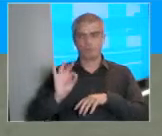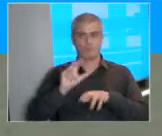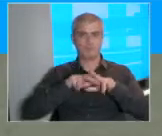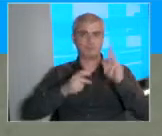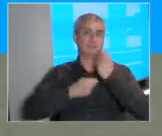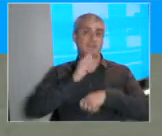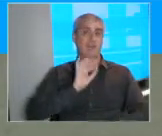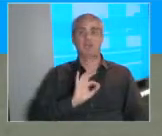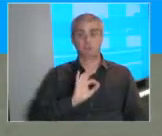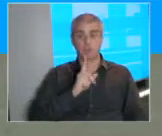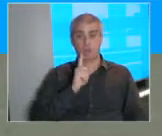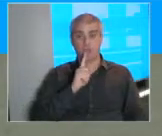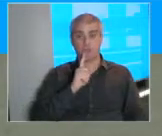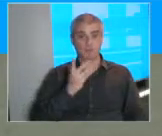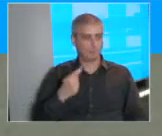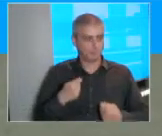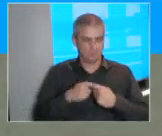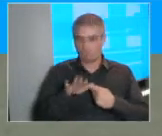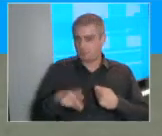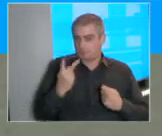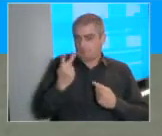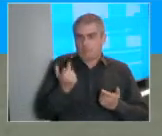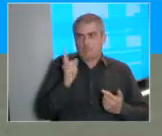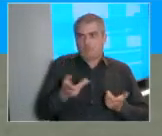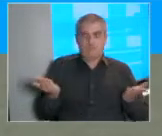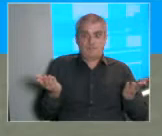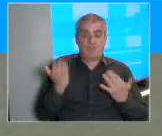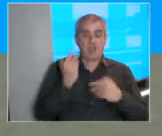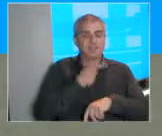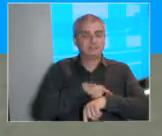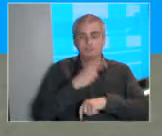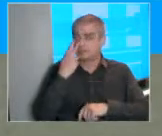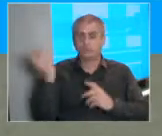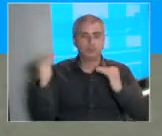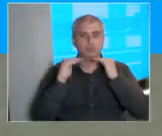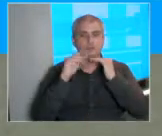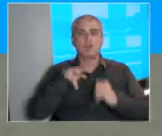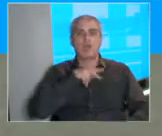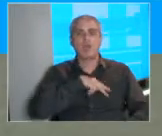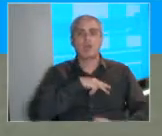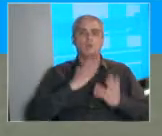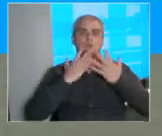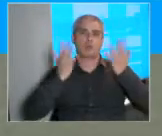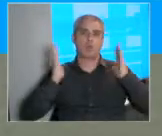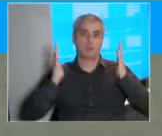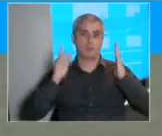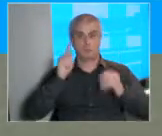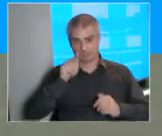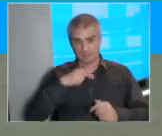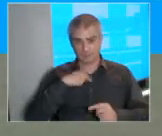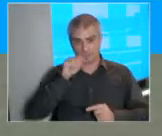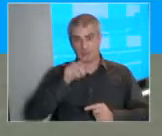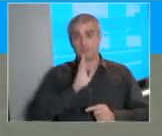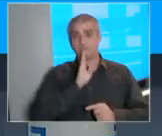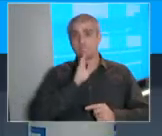במצב הכלכלי שלו, אבל בנושא, לגבי הילד, בוודאי שזה מחייב. חלוקת זמני שהות שוויונית זה אחריות גדולה מאוד. ולכאן אני גם מגיע